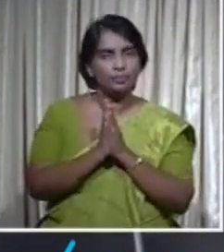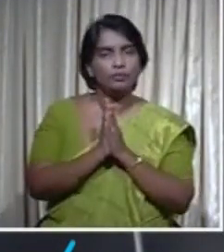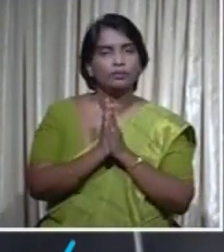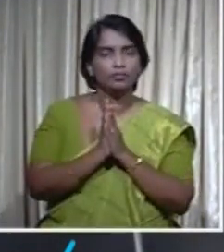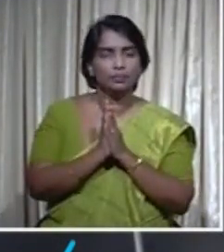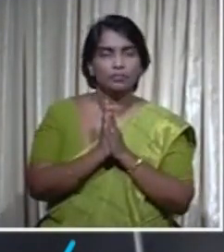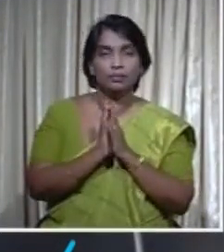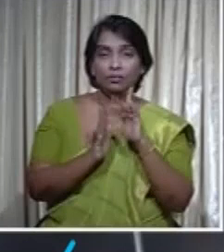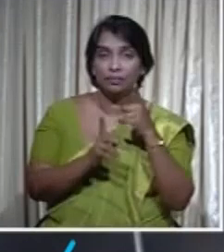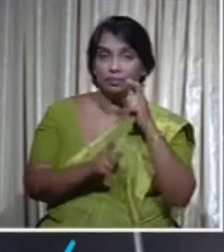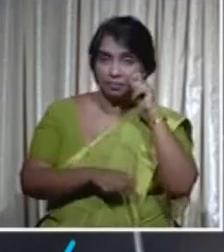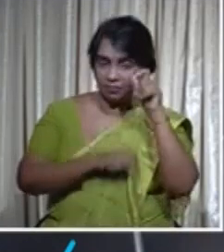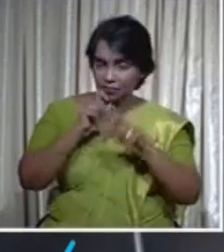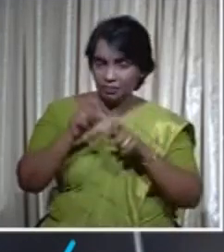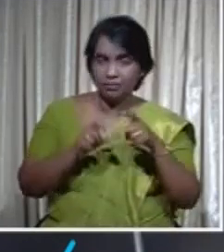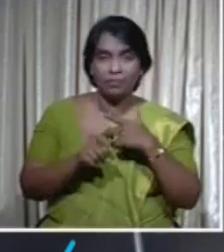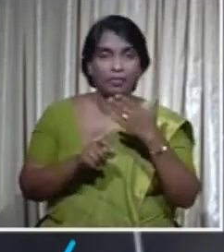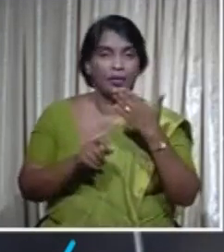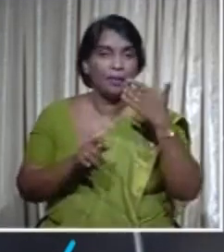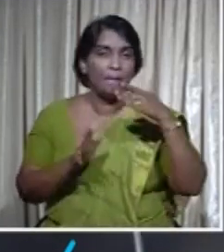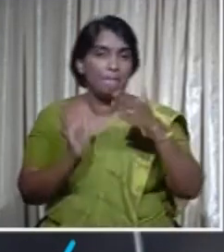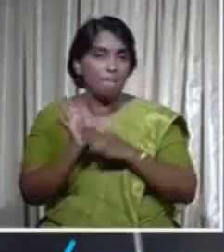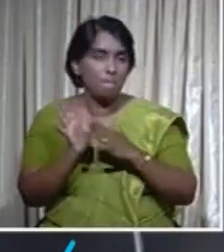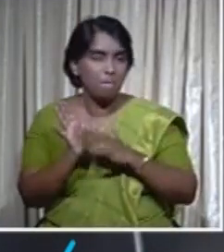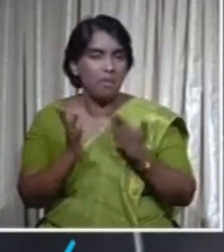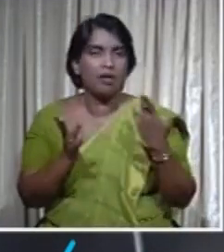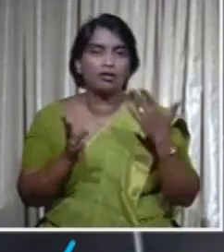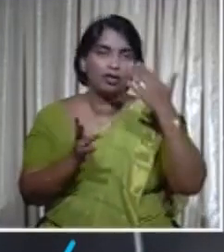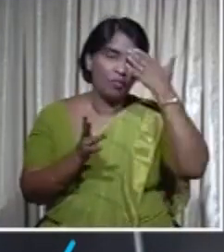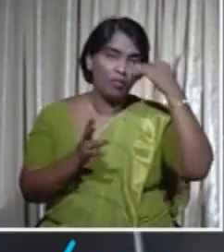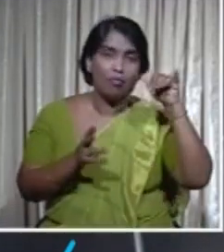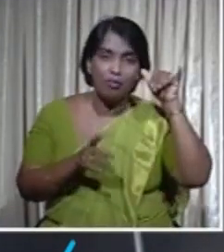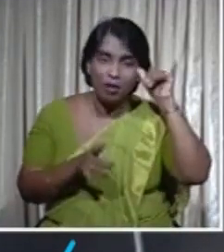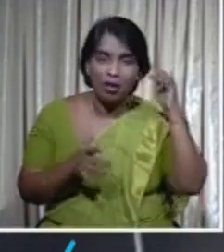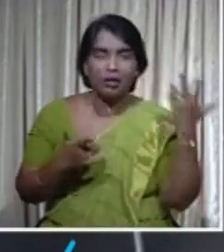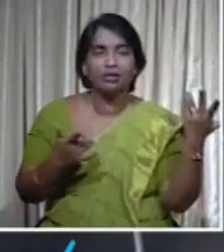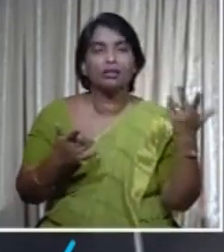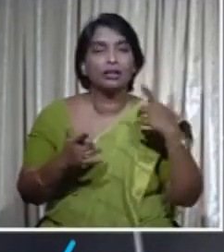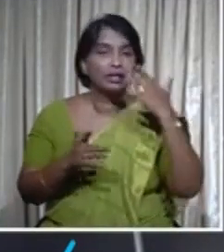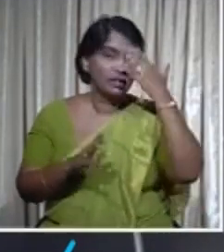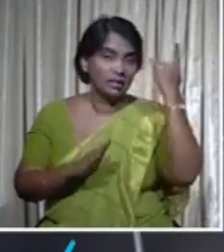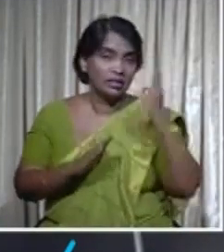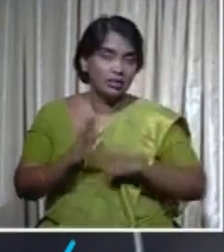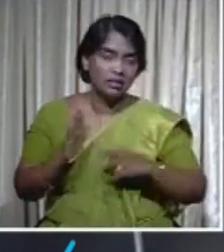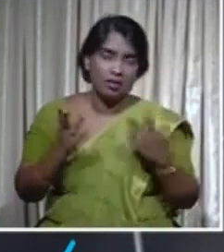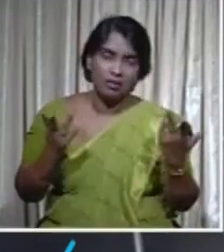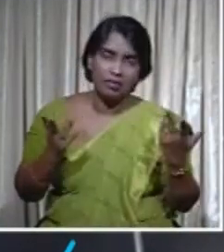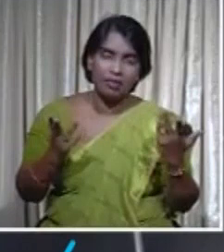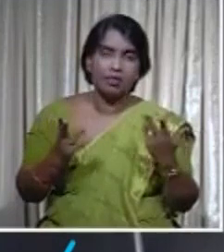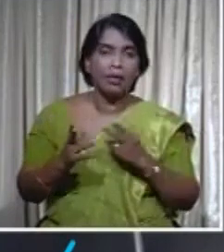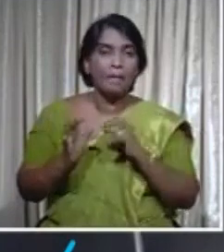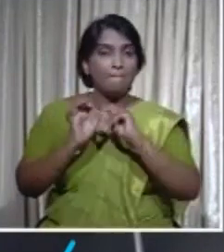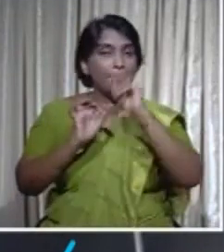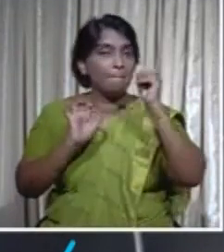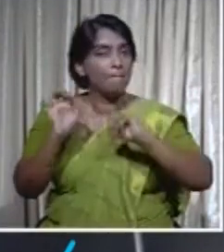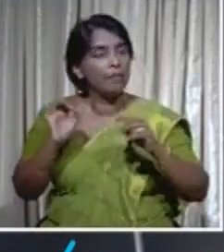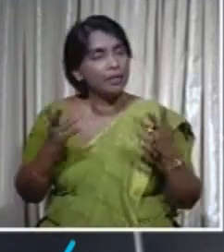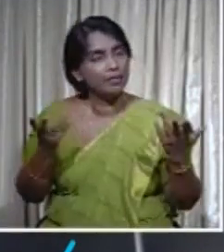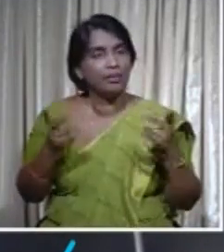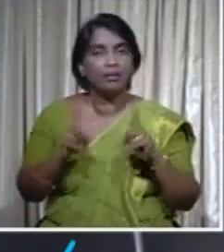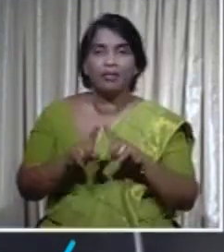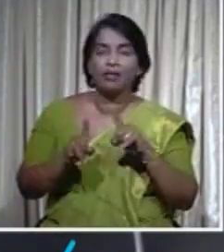மீனவர்கள் மன்னாராக இருக்கலாம், முல்லைத்தீவாக இருக்கலாம், யாழ்ப்பாணமாக இருக்கலாம், மட்டக்களப்பு எங்களுடைய வடக்கு கிழக்கு